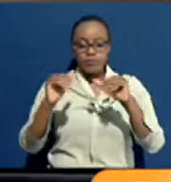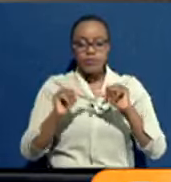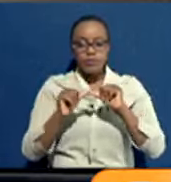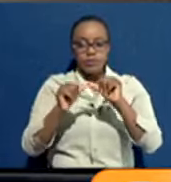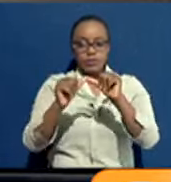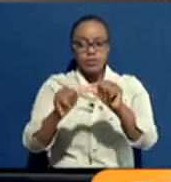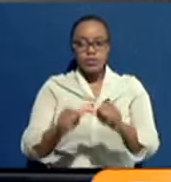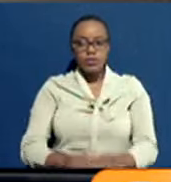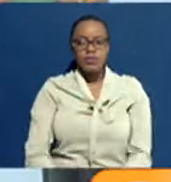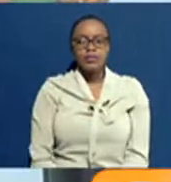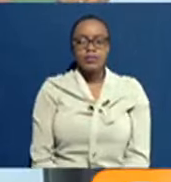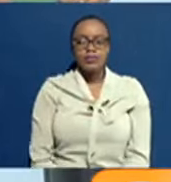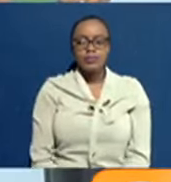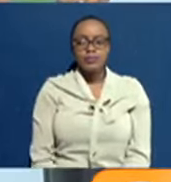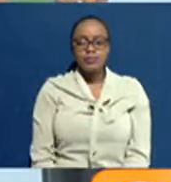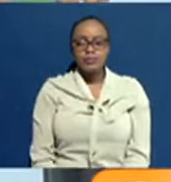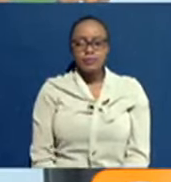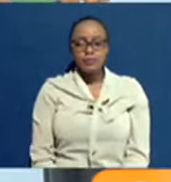likiendelea.